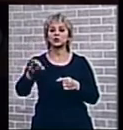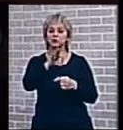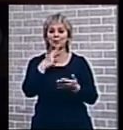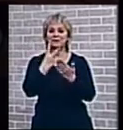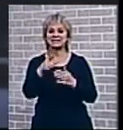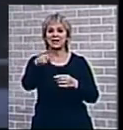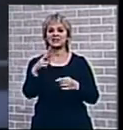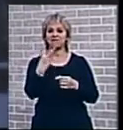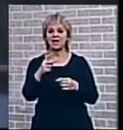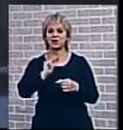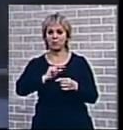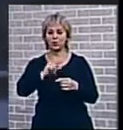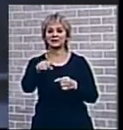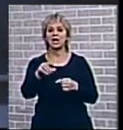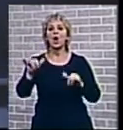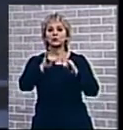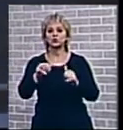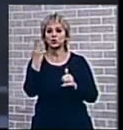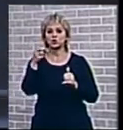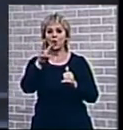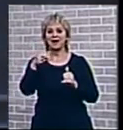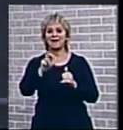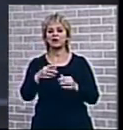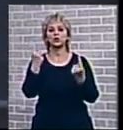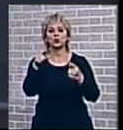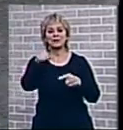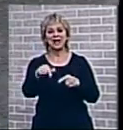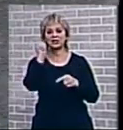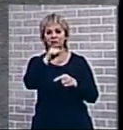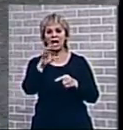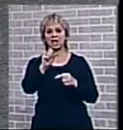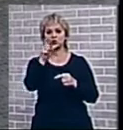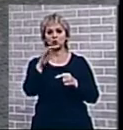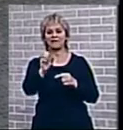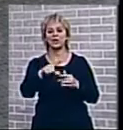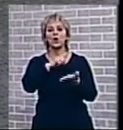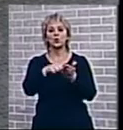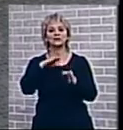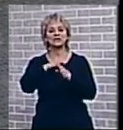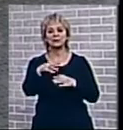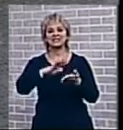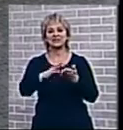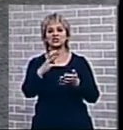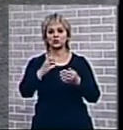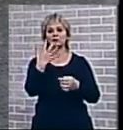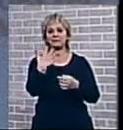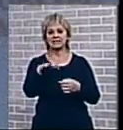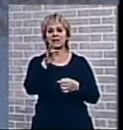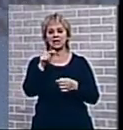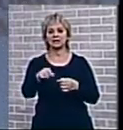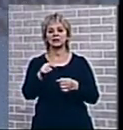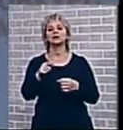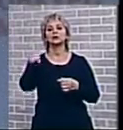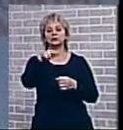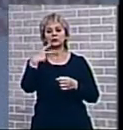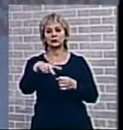область представляют две работы – о музее Шолохова и юбилярии этого года Азове. Городу исполняется 950 лет.